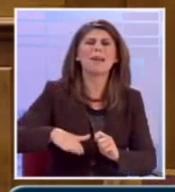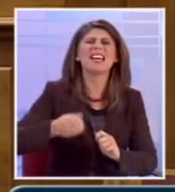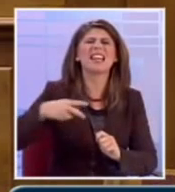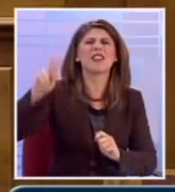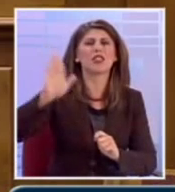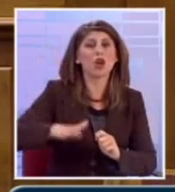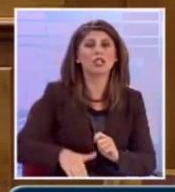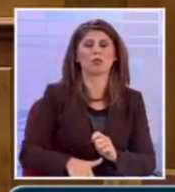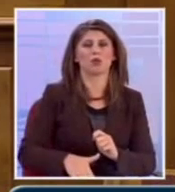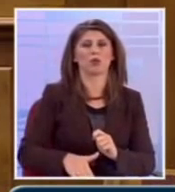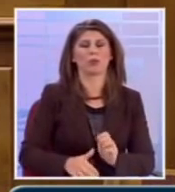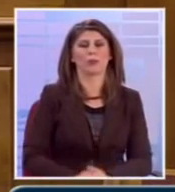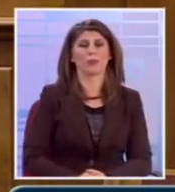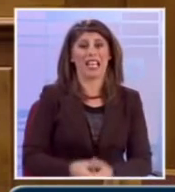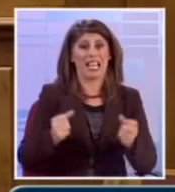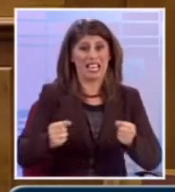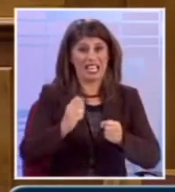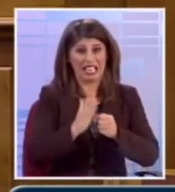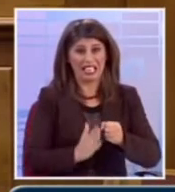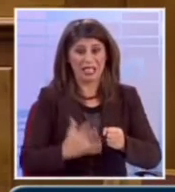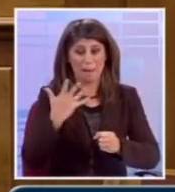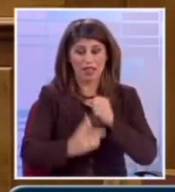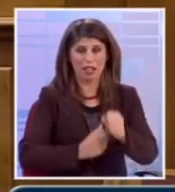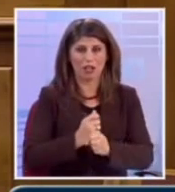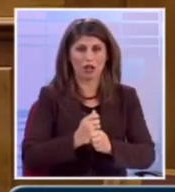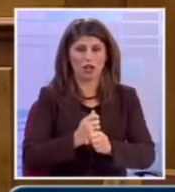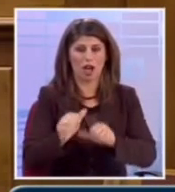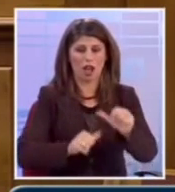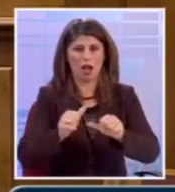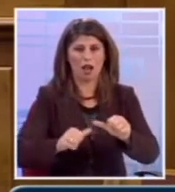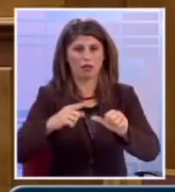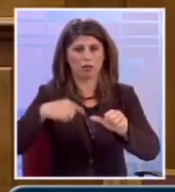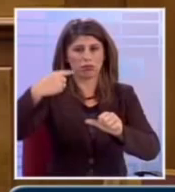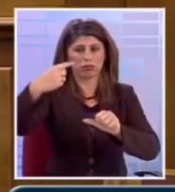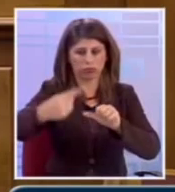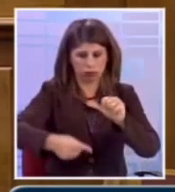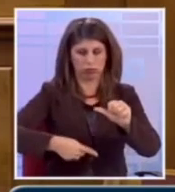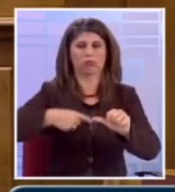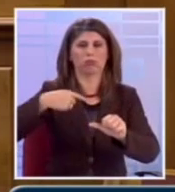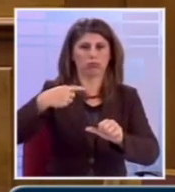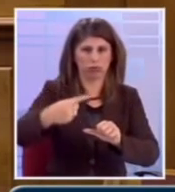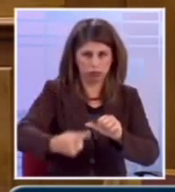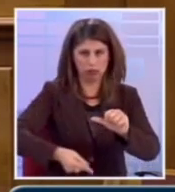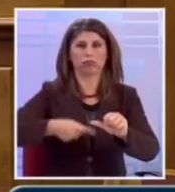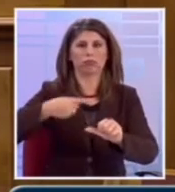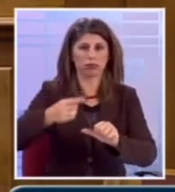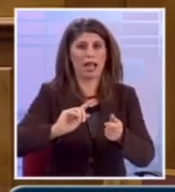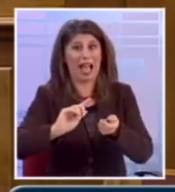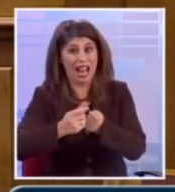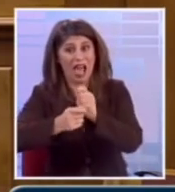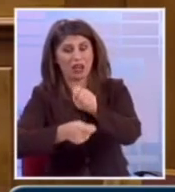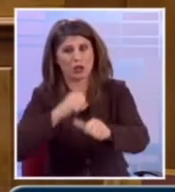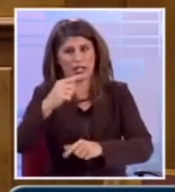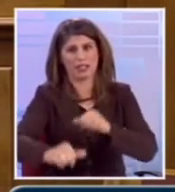Η κρίση 5 χρόνια τώρα μεταλλάσσεται και ανακυκλώνεται και σήμερα είναι πολύ πιθανό, πολύ